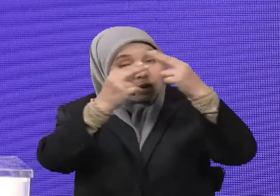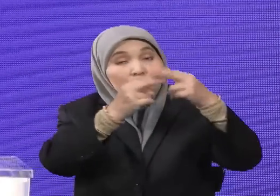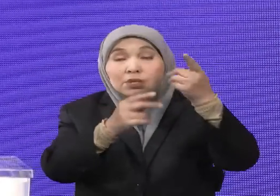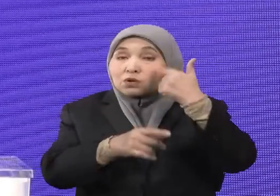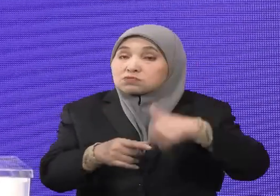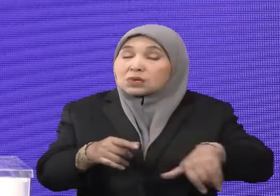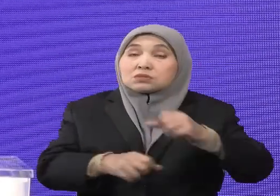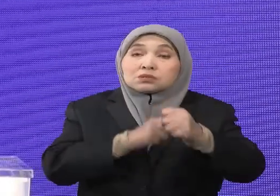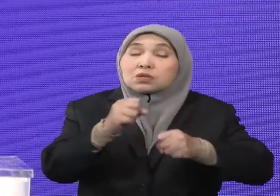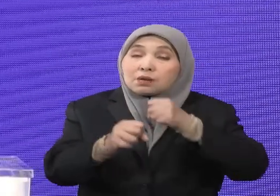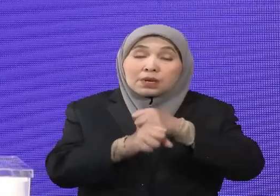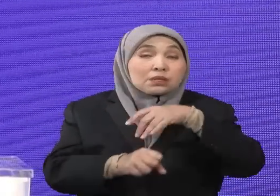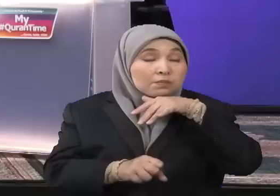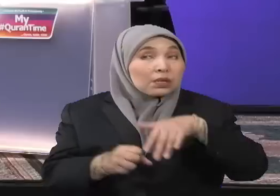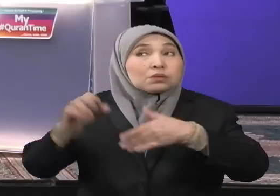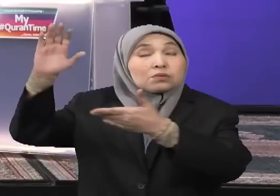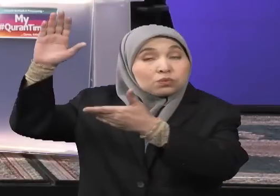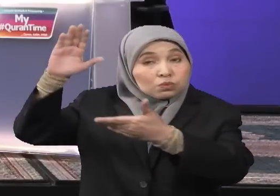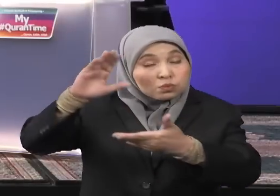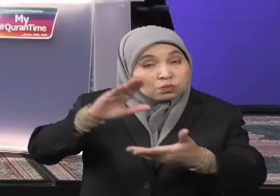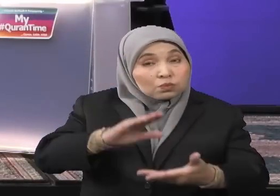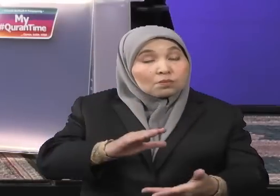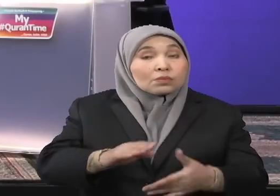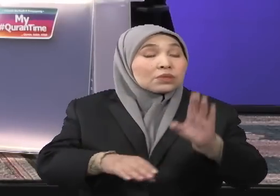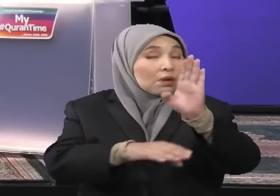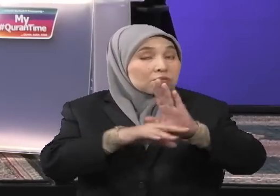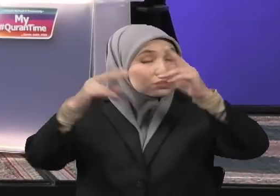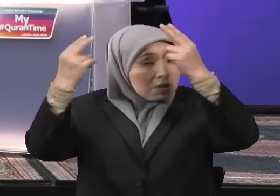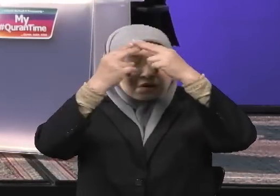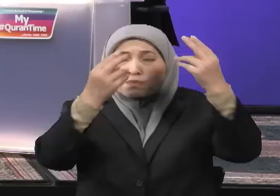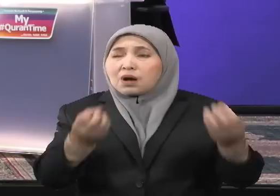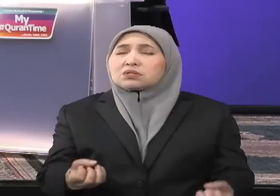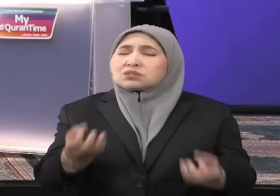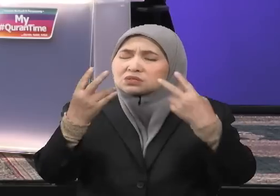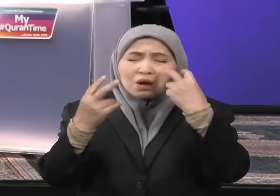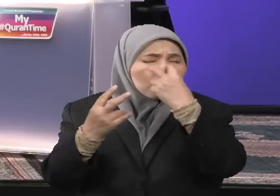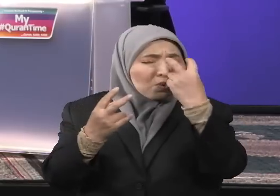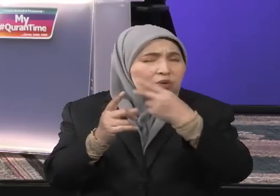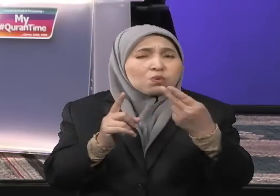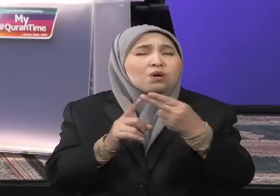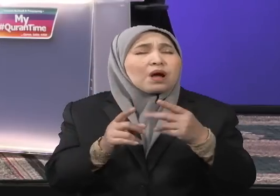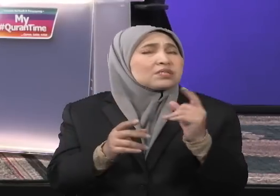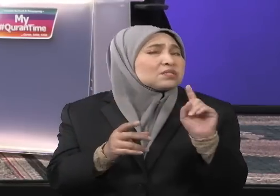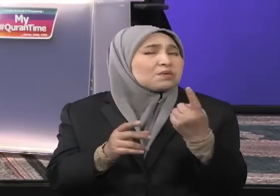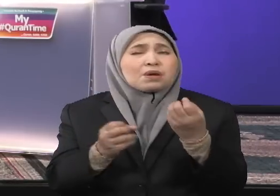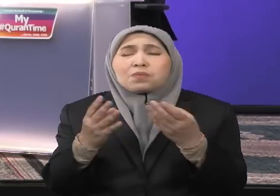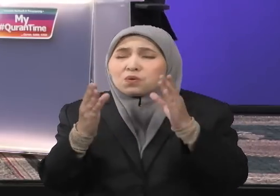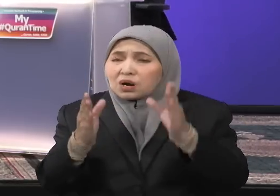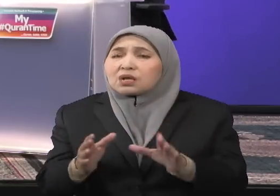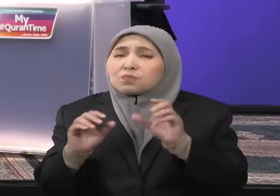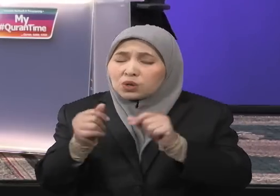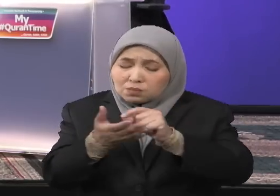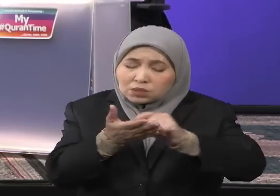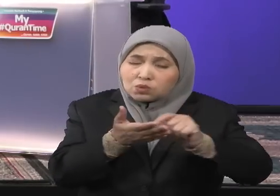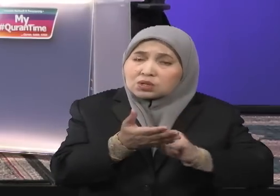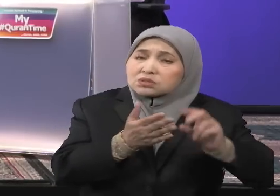pada zaman nabi ketika zaman ayat itupun bangsa yang boleh membaca boleh menulis